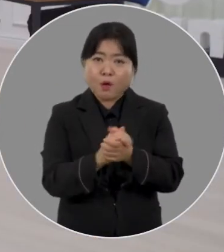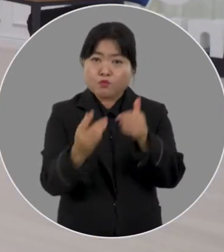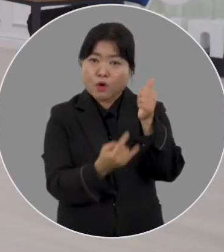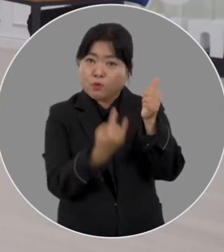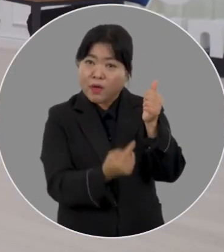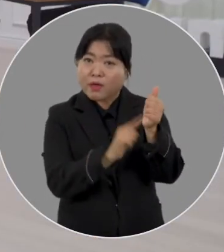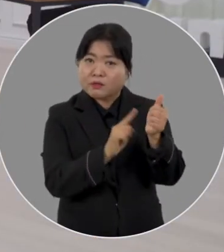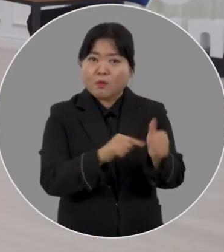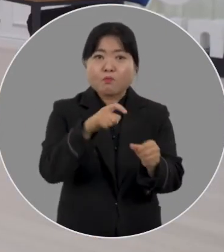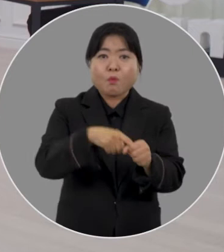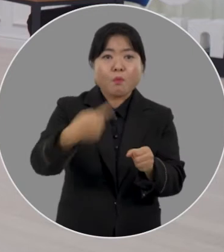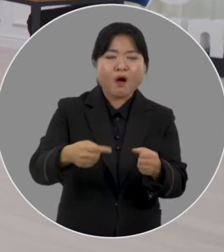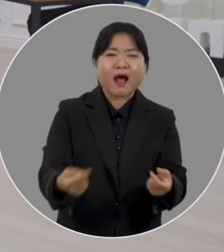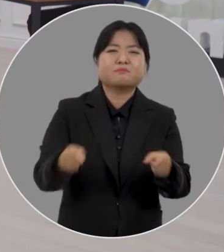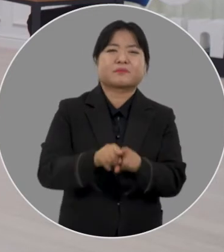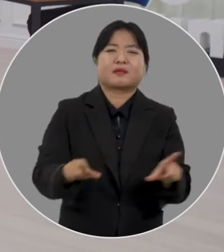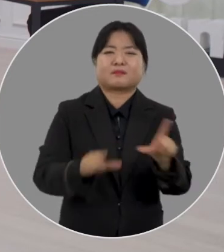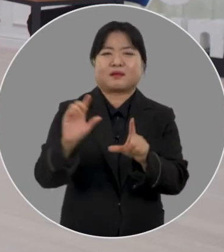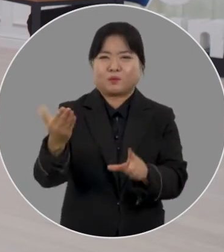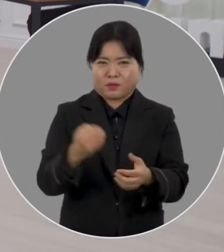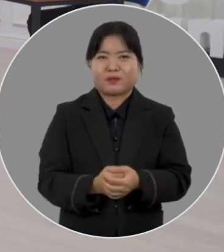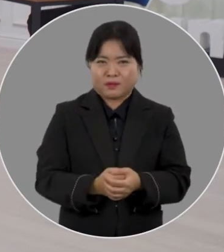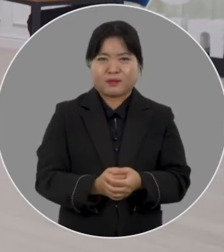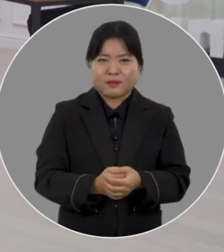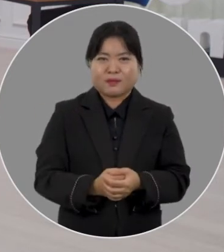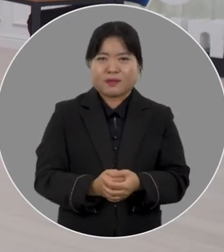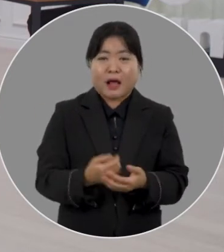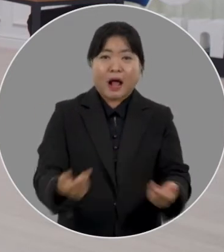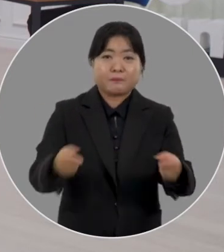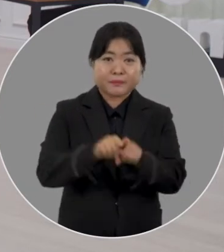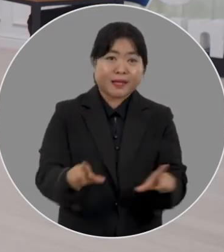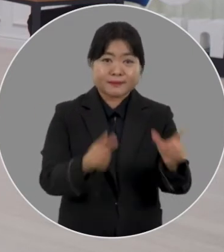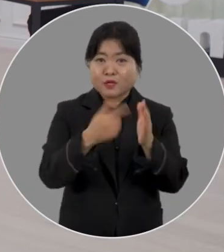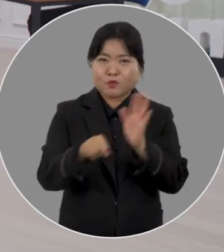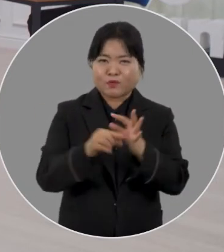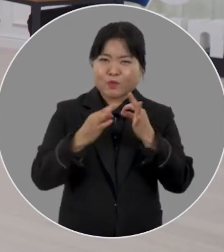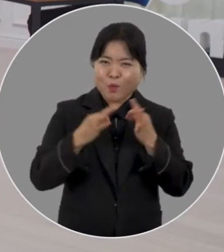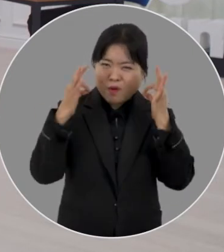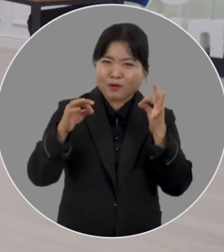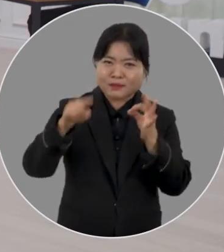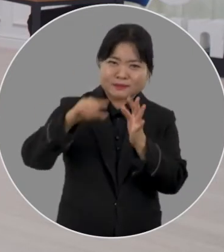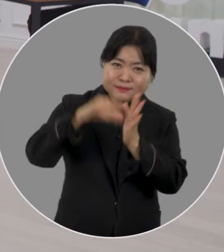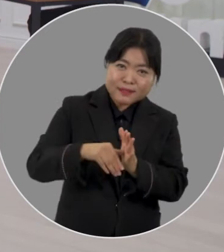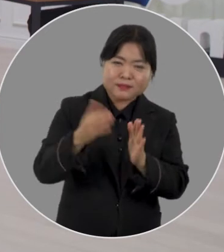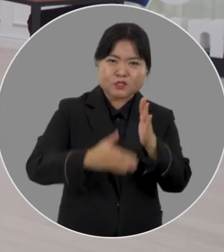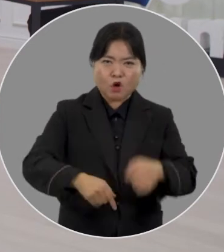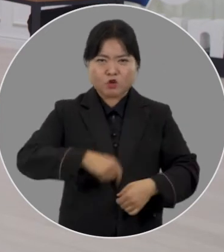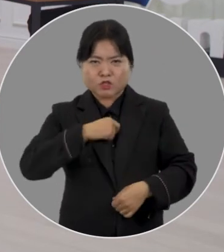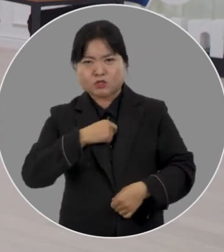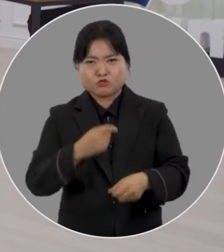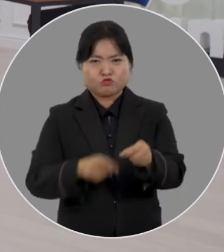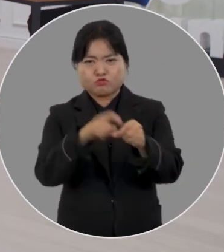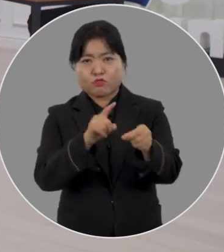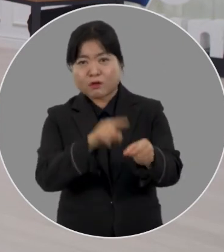추구했던 것은 우리가 함께 살아야 한다라는 사실이거든요. 그래서 함께 살기 위한 노력, 그 과정에서 정의를 추구하는 것,